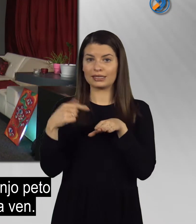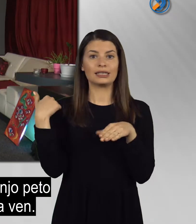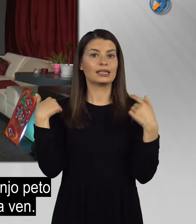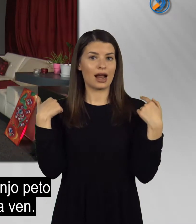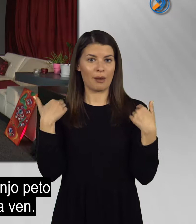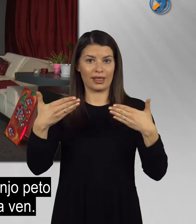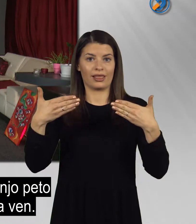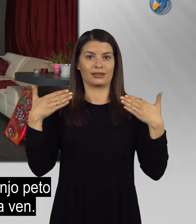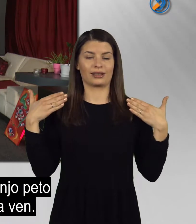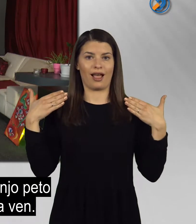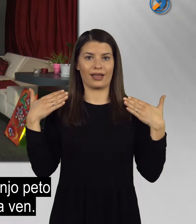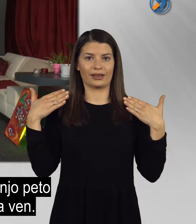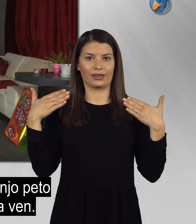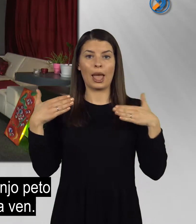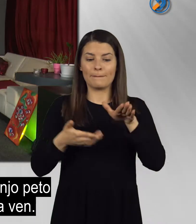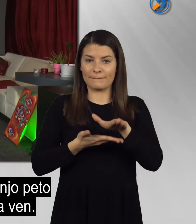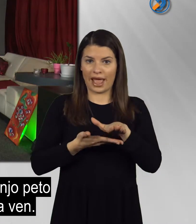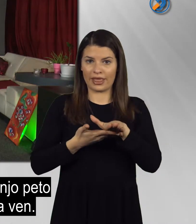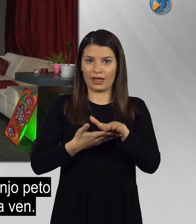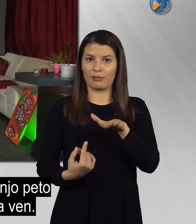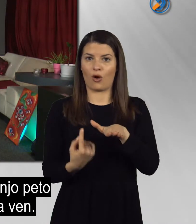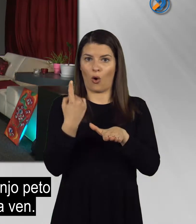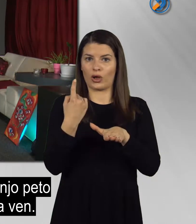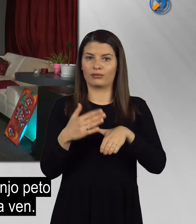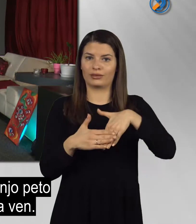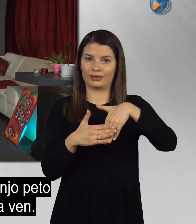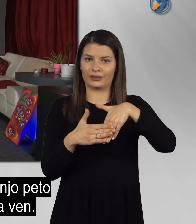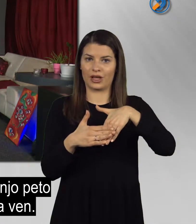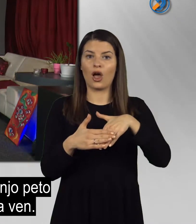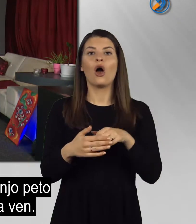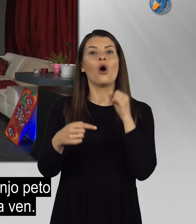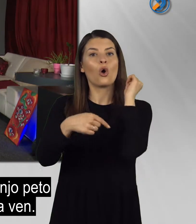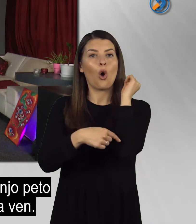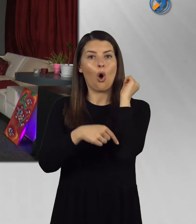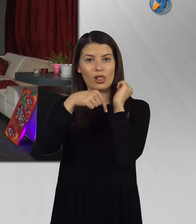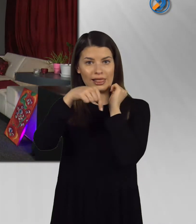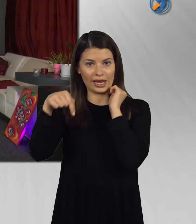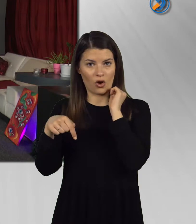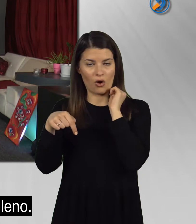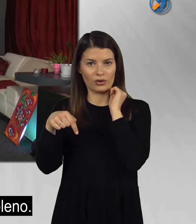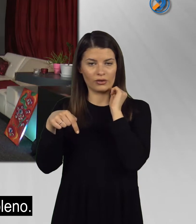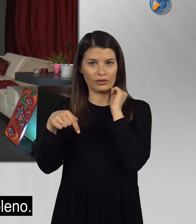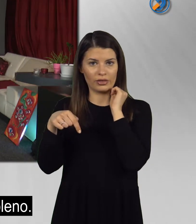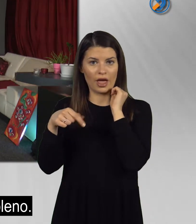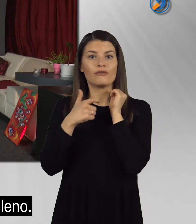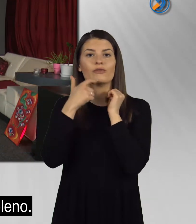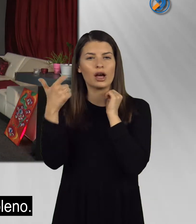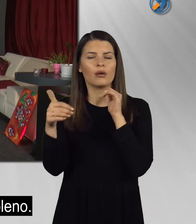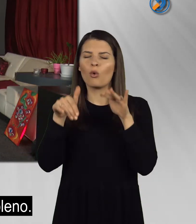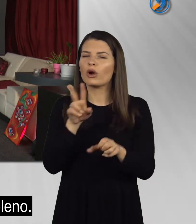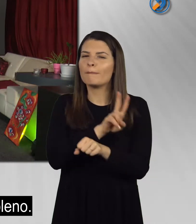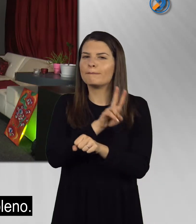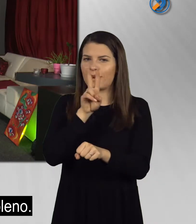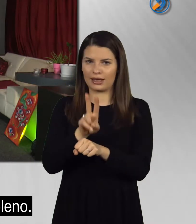rame nazaj, zadnjo peto dvigni. Koleno na ven. Ves čas pazi